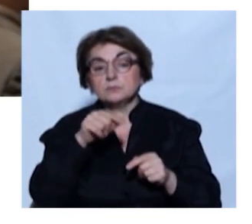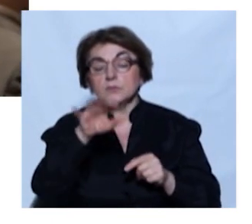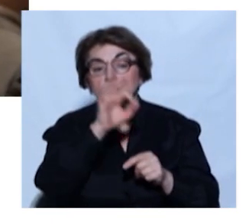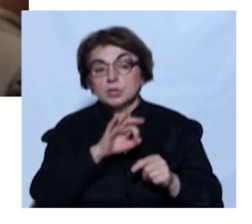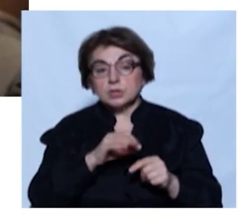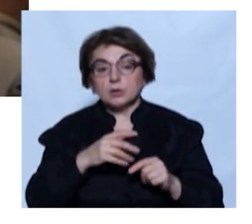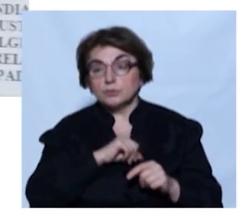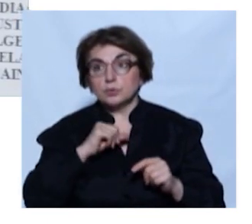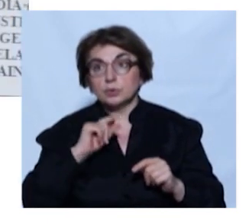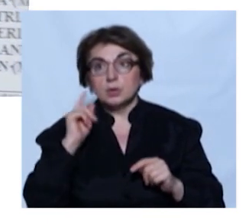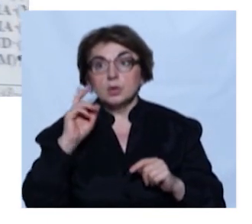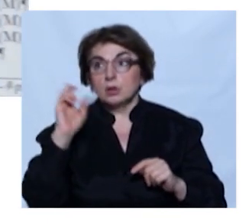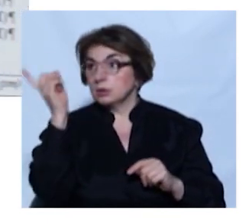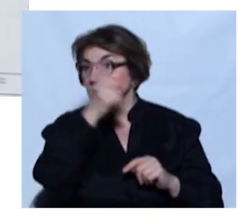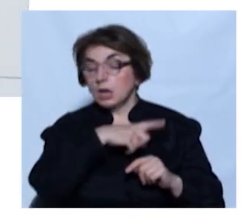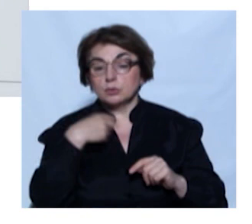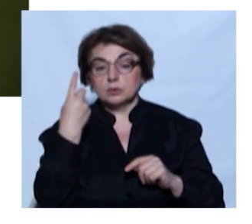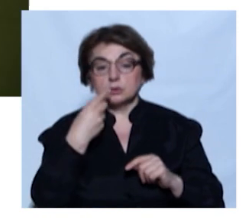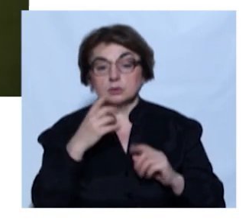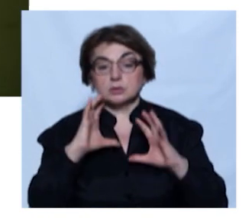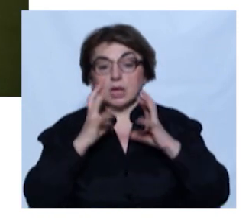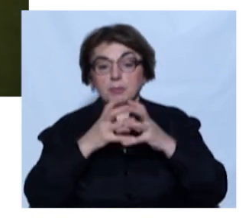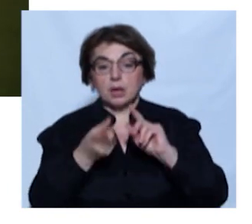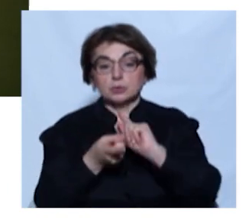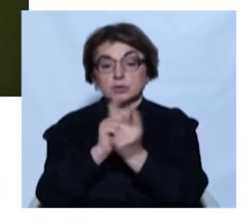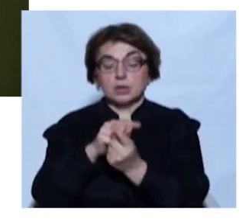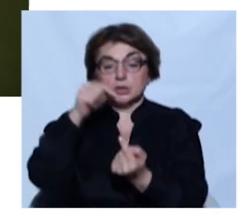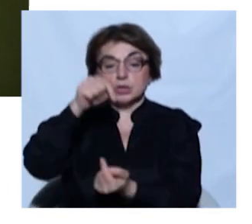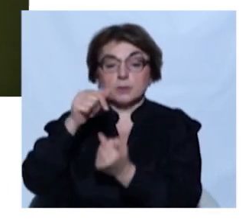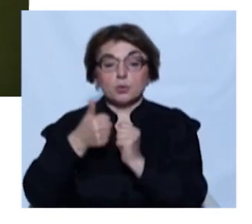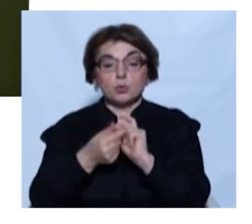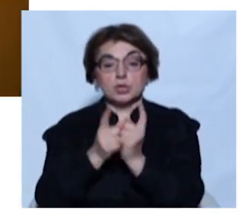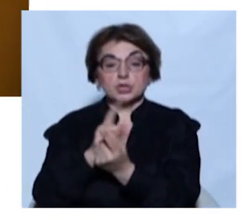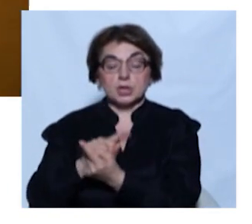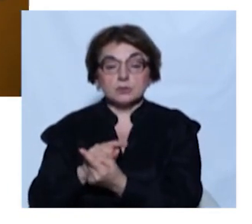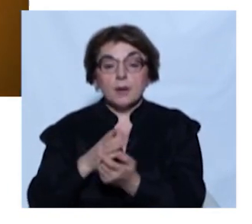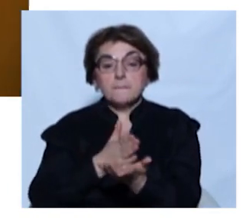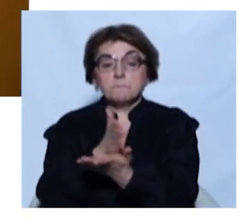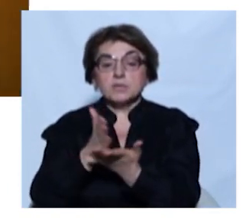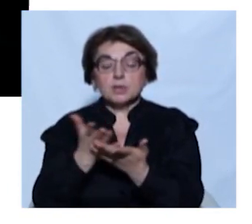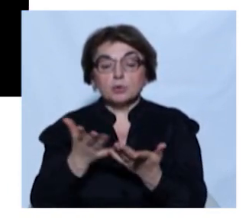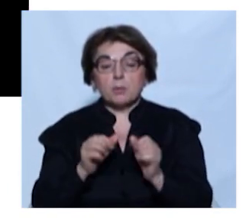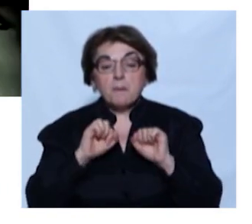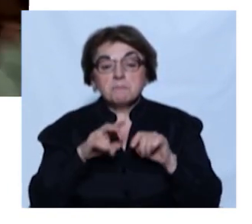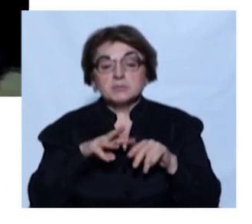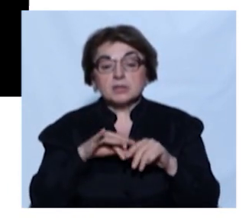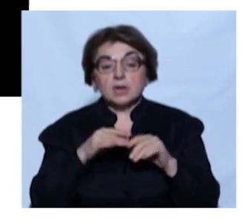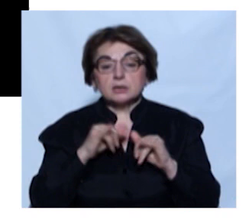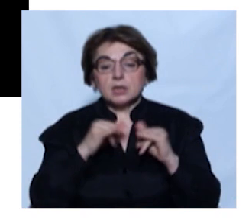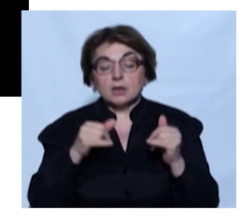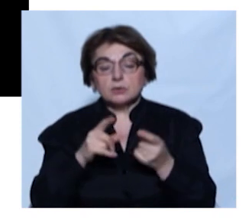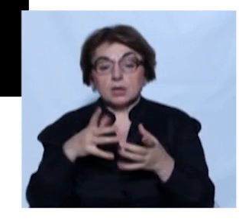სამყაროს გარდაქმნა როგორ უნდა მომხდარიყო სწორედ აი ამ დღის წესრიგის მიხედვით. მიზნები, რომელსაც მდგრადი განვითარება ერთიანებს,